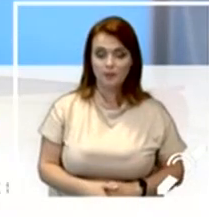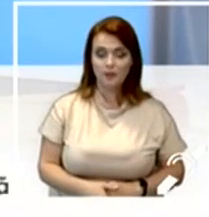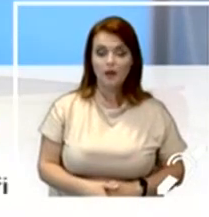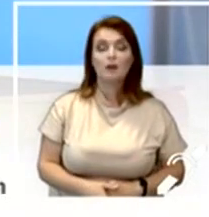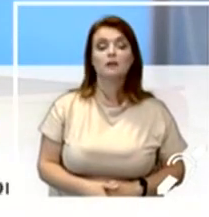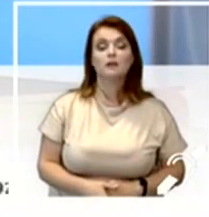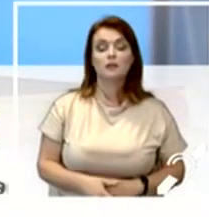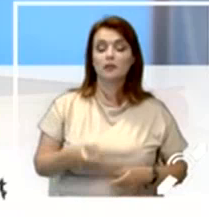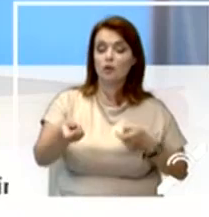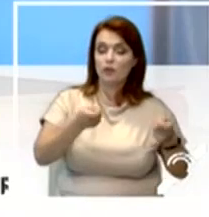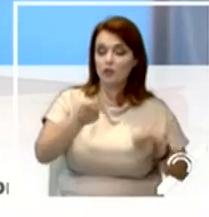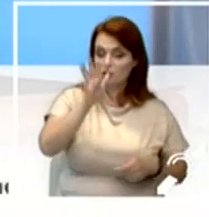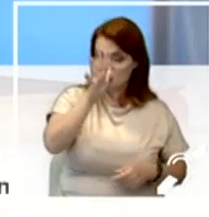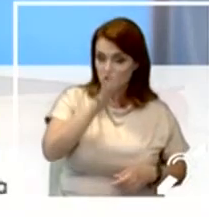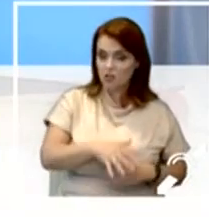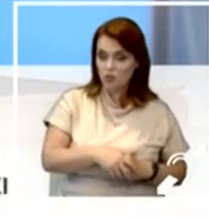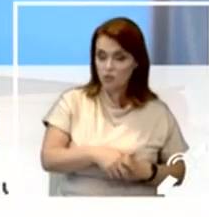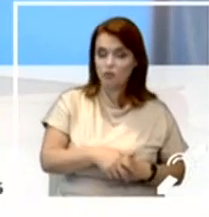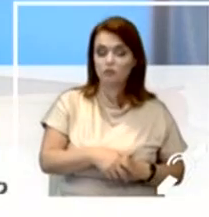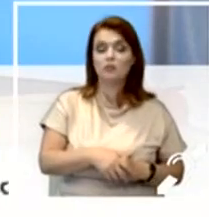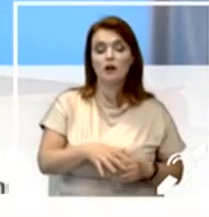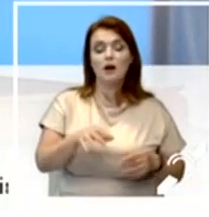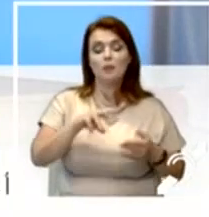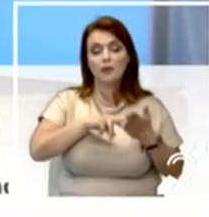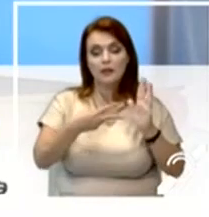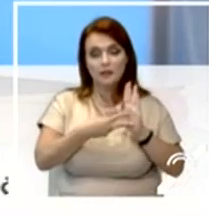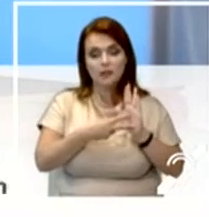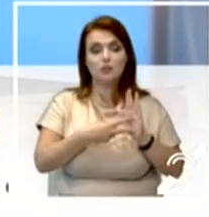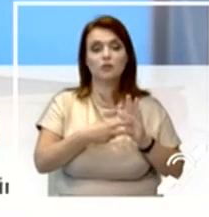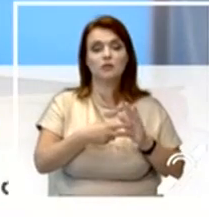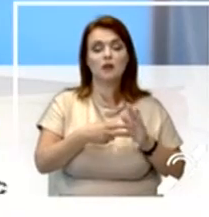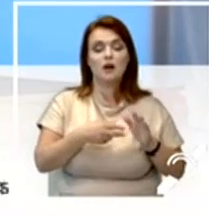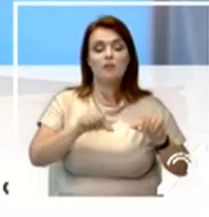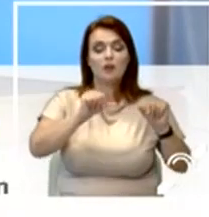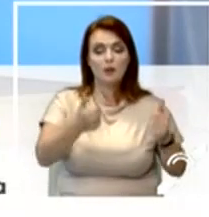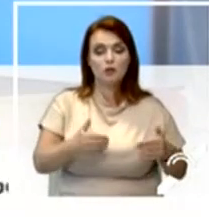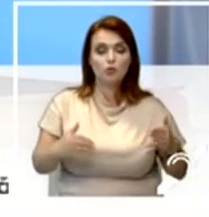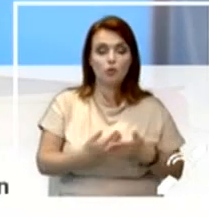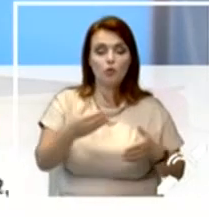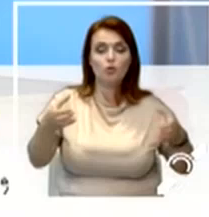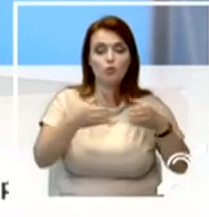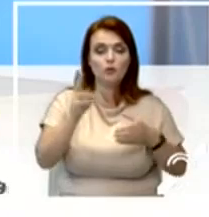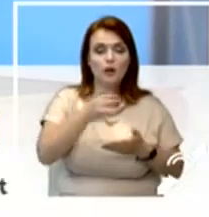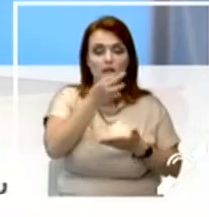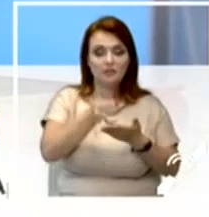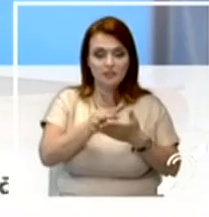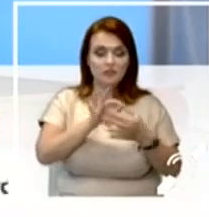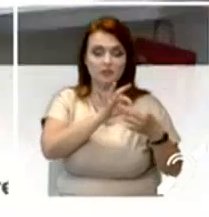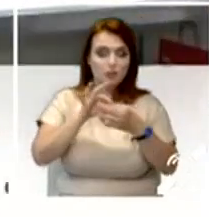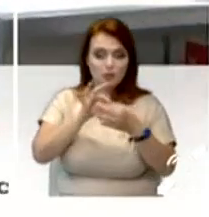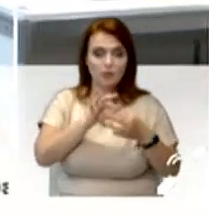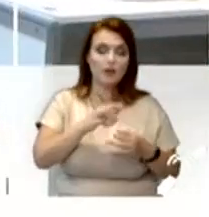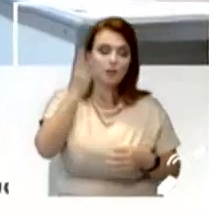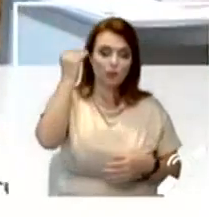cadrul guvernului de la Chișinău, va fi creat curând un grup de lucru pentru întărirea cooperării culturale între ambele maluri ale Prutului.